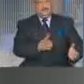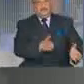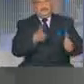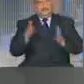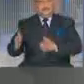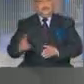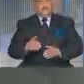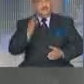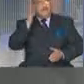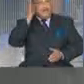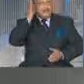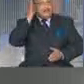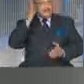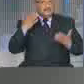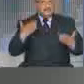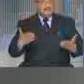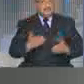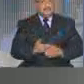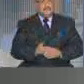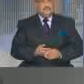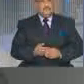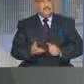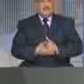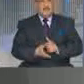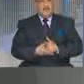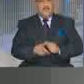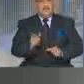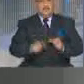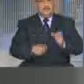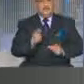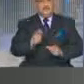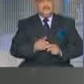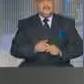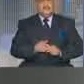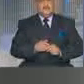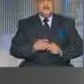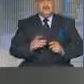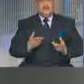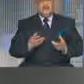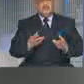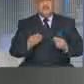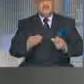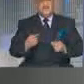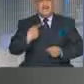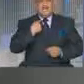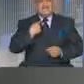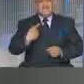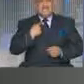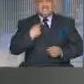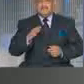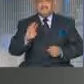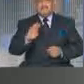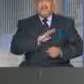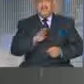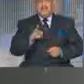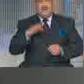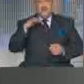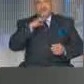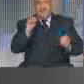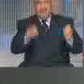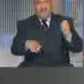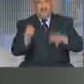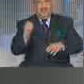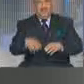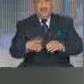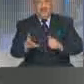في ولاية القصرين يعاني فلاحو المنطقة من الأضرار التي لحقت بأراضيهم جراء مصب النفايات والفضلات العشوائية، ولتجاوز